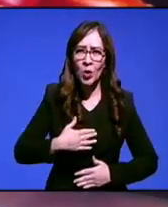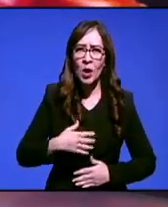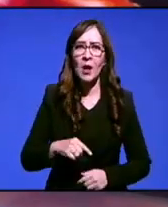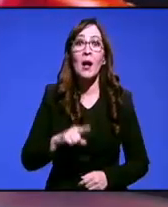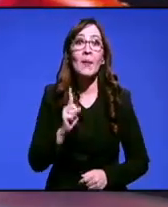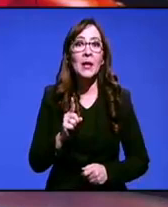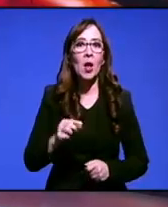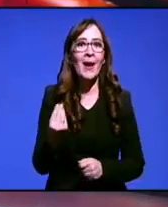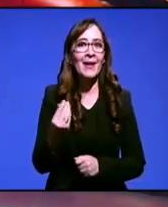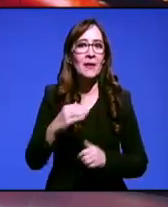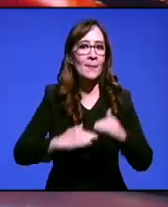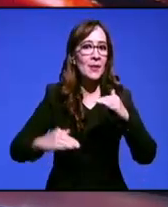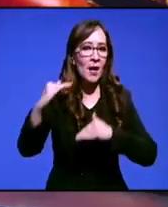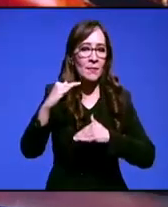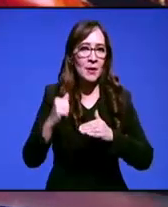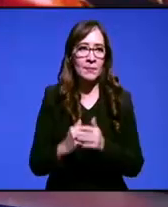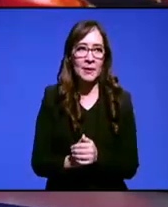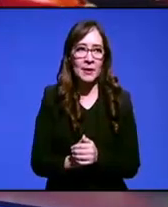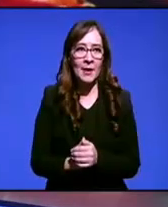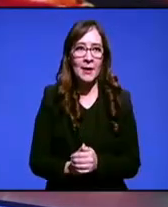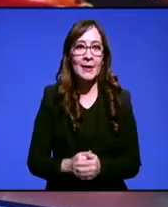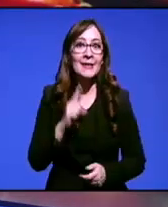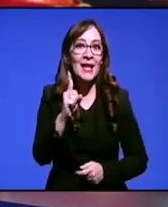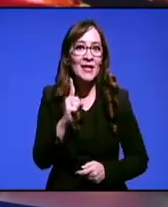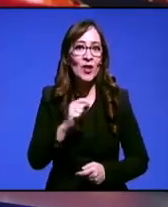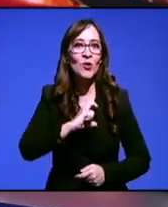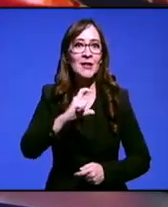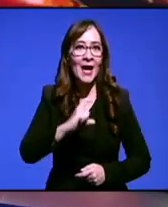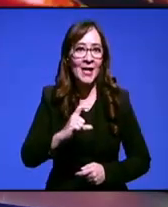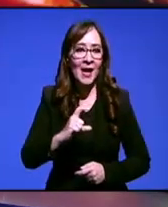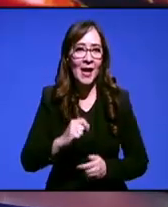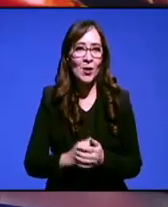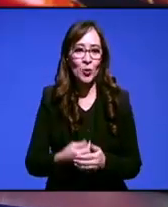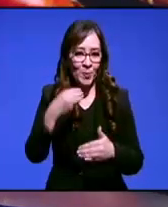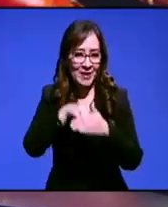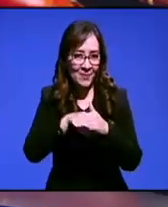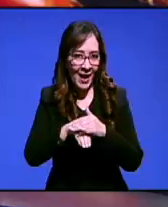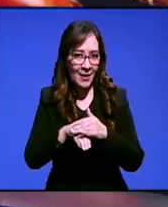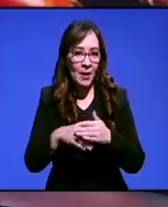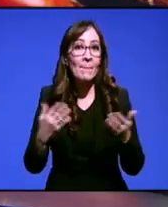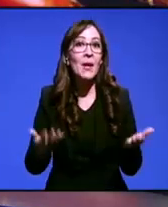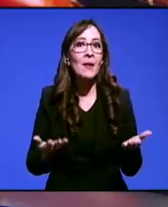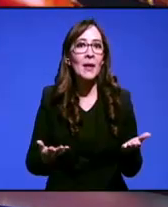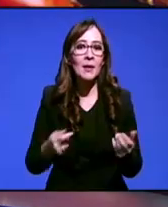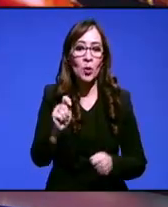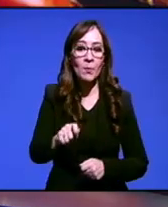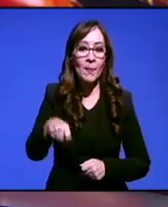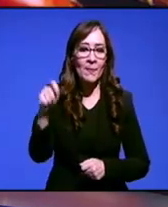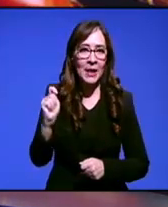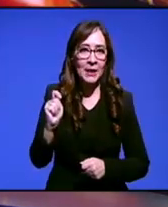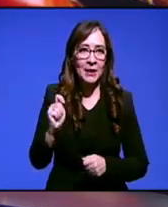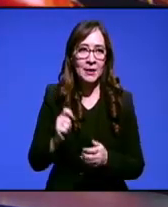cukup merupakan salah satu cara supaya para ibu tidak harus selalu berbelanja ke pasar. Lalu jika membeli sayur dalam jumlah